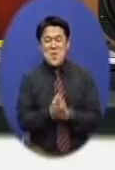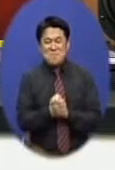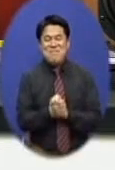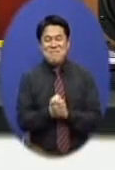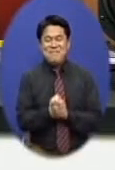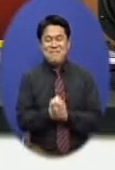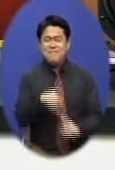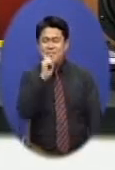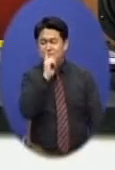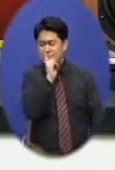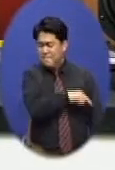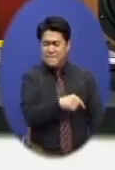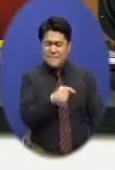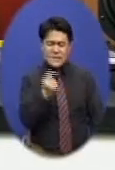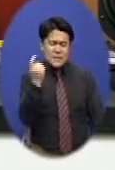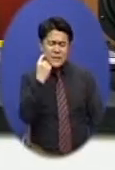네. 이 나쁜